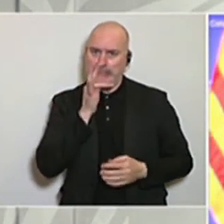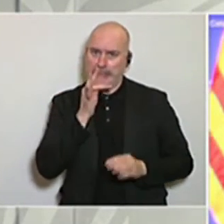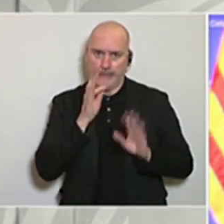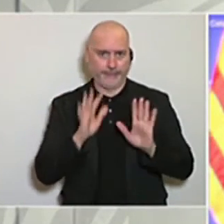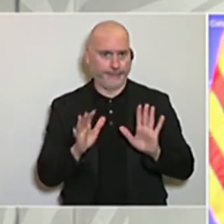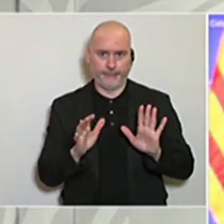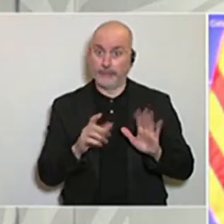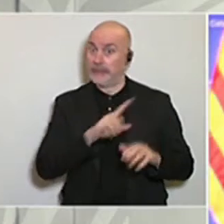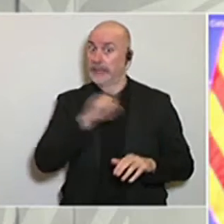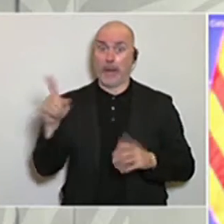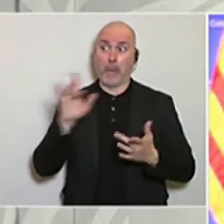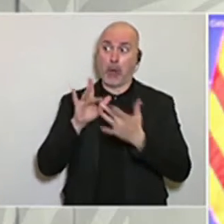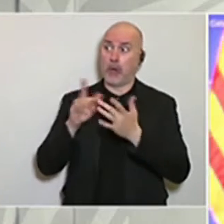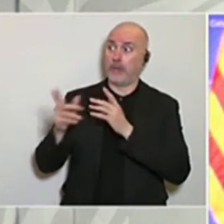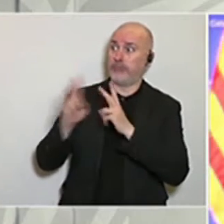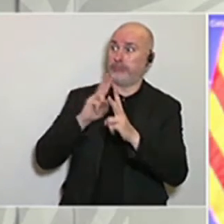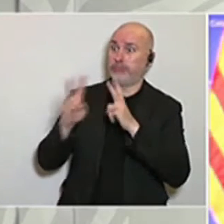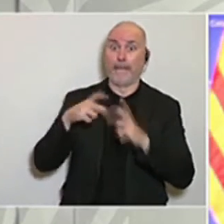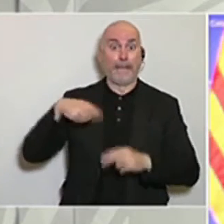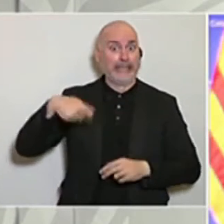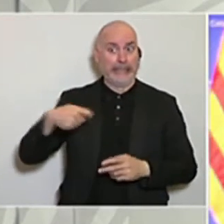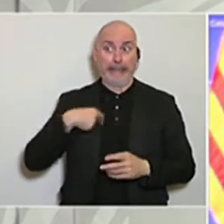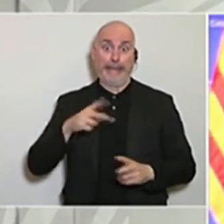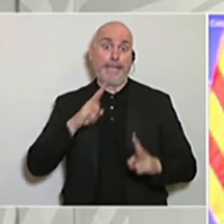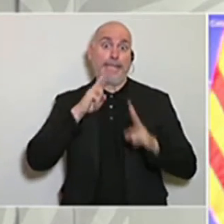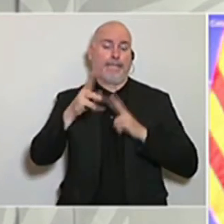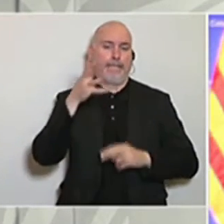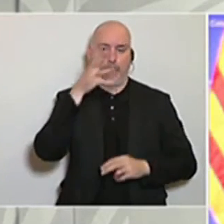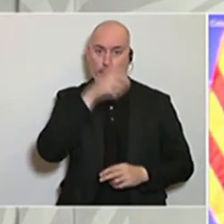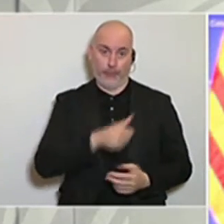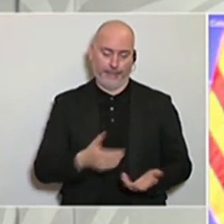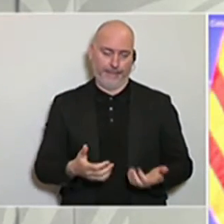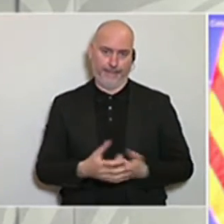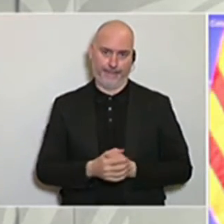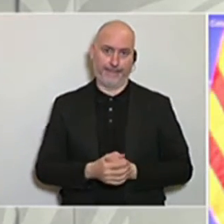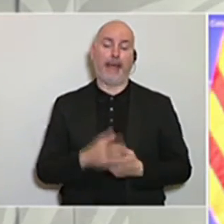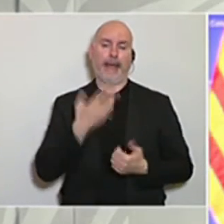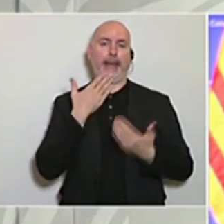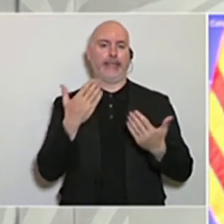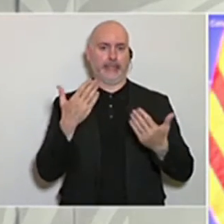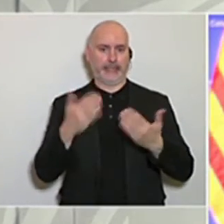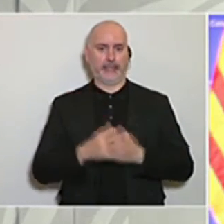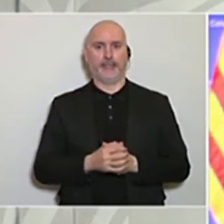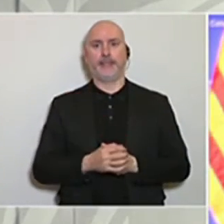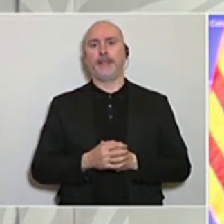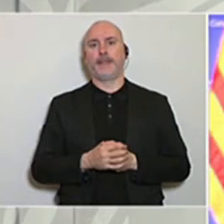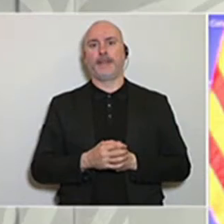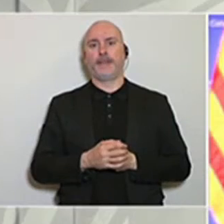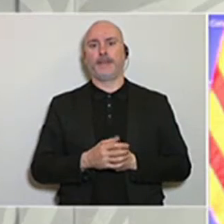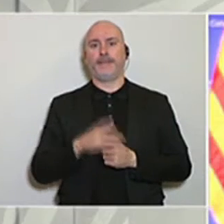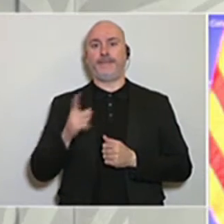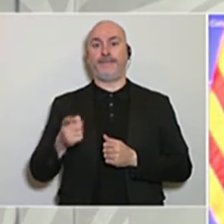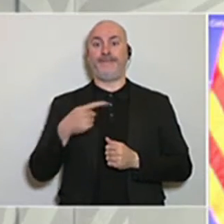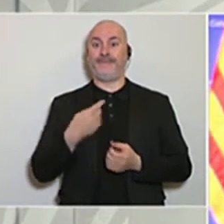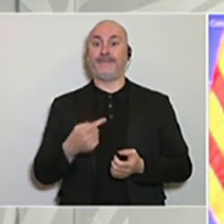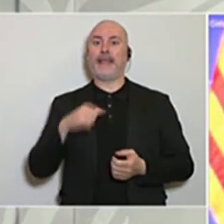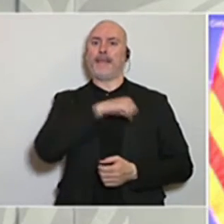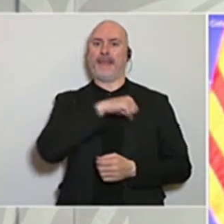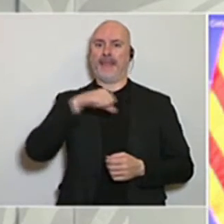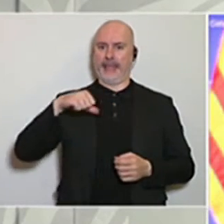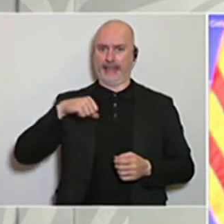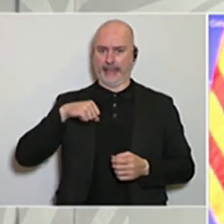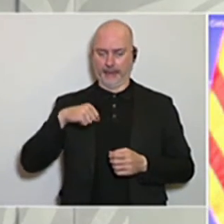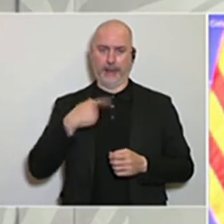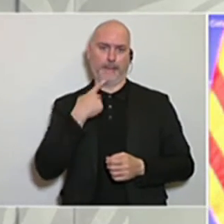l'hem treballat amb el president i, per tant, no li puc respondre. Gràcies. Pregunta Ivan Guera, de l'Independiente.